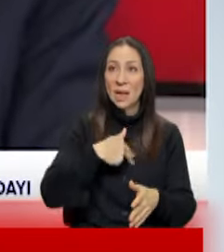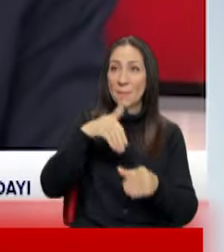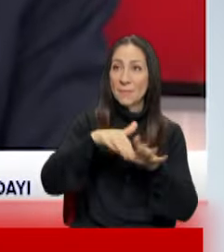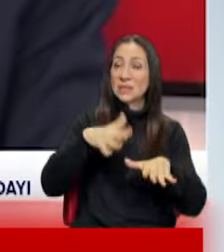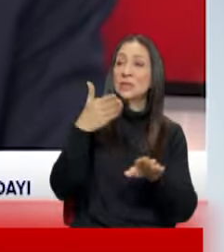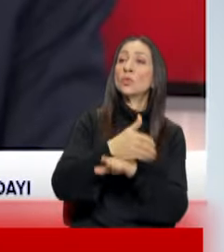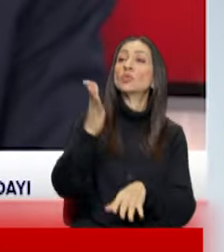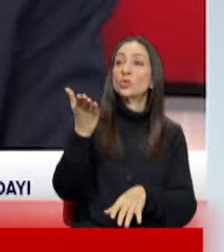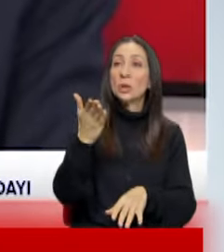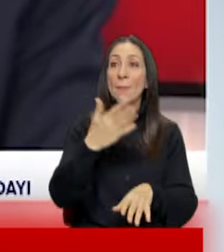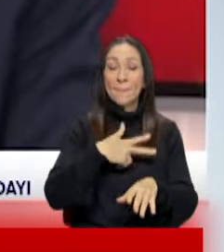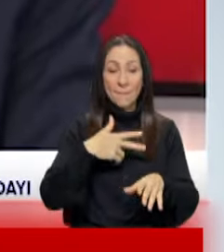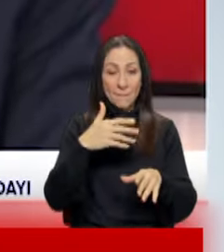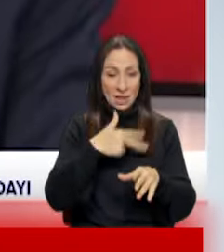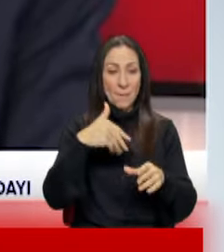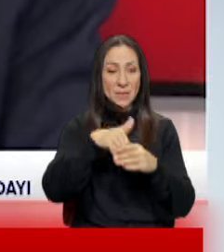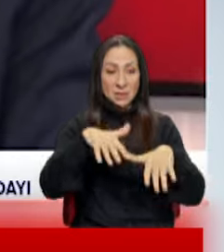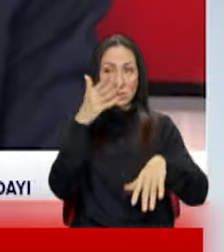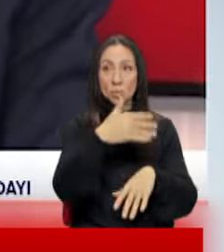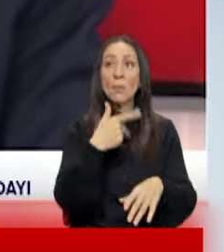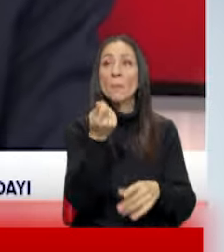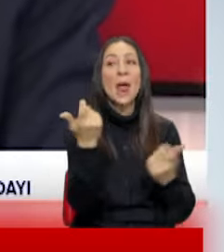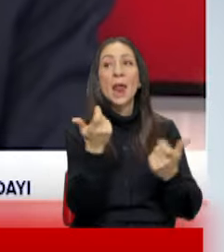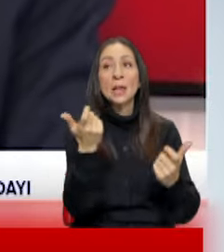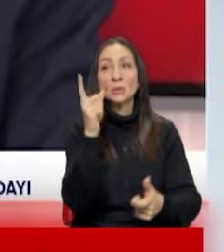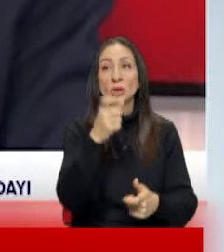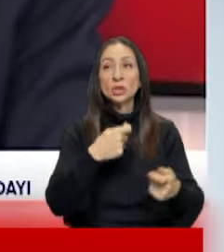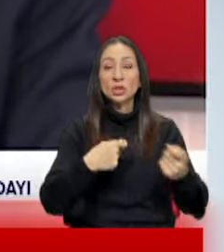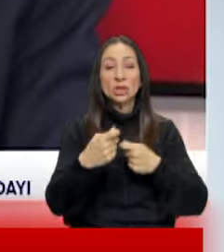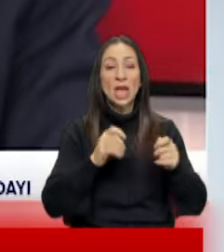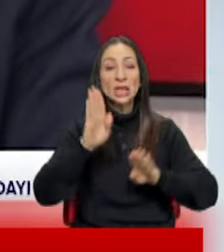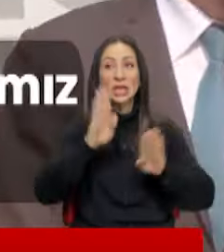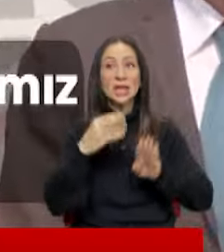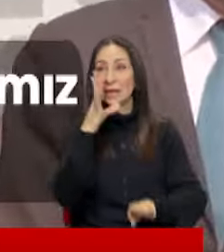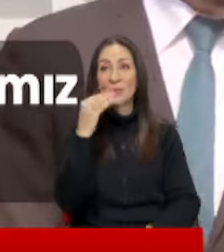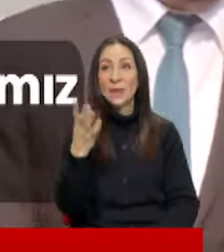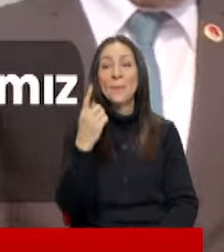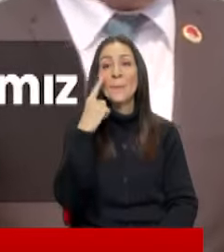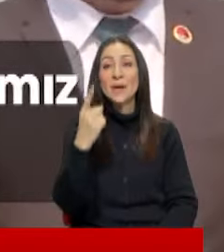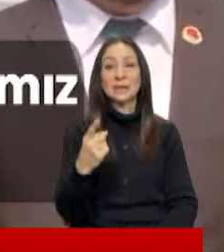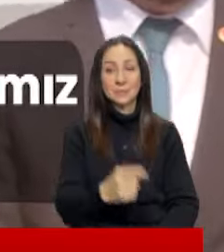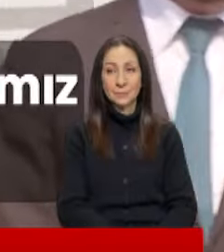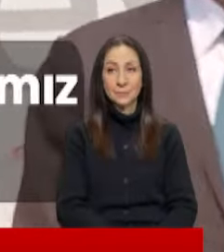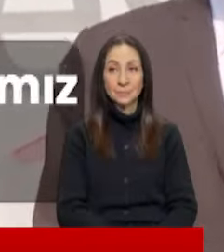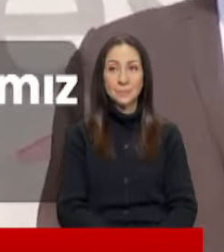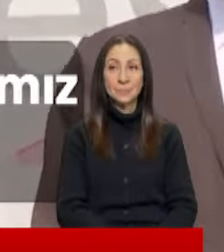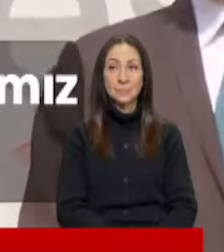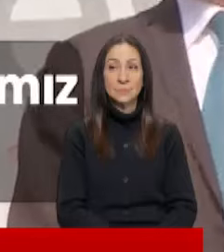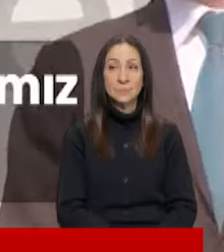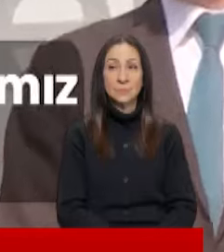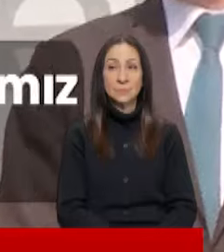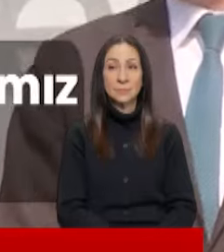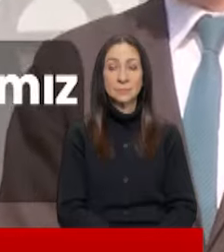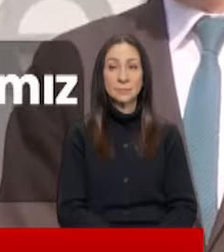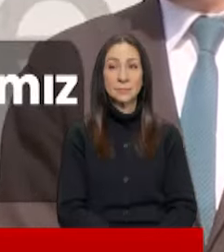meclisine girmiyor musunuz? Belediye meclisine giriyoruz. Soruyoruz paralar nereye gitti? Şirkette ihaleleri kime verdiniz? Bakın web sayfamızda